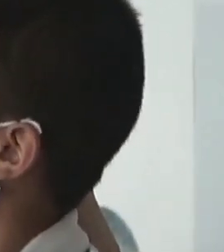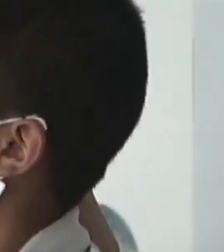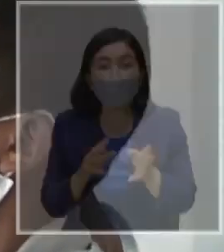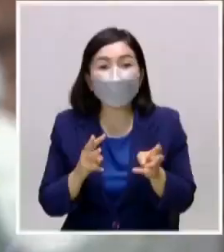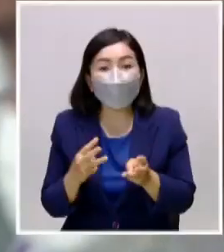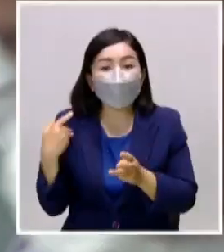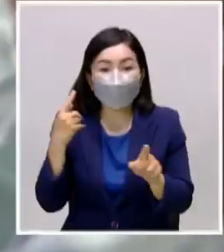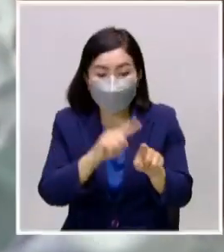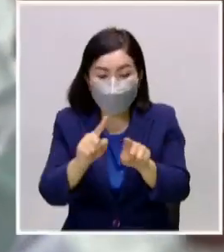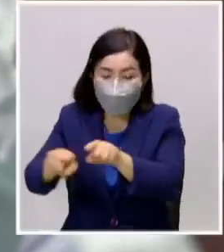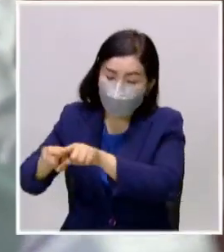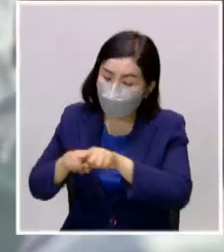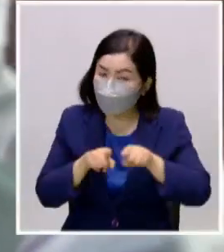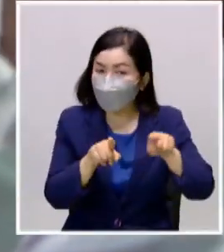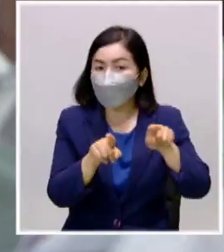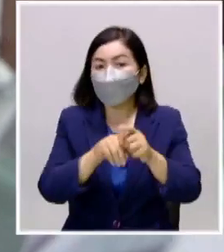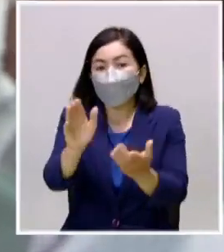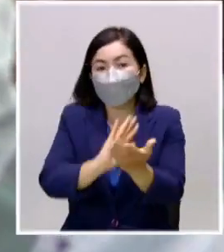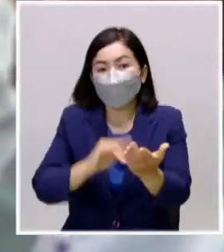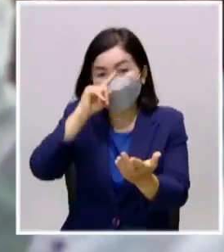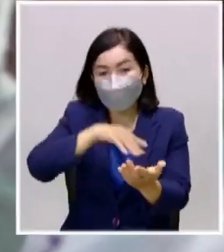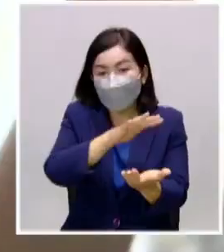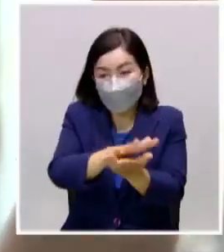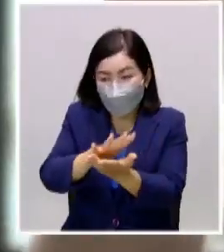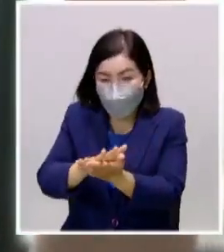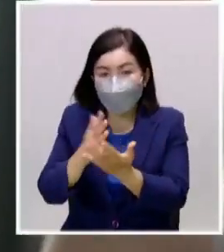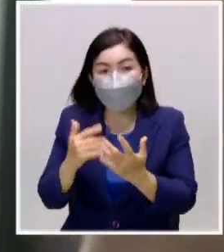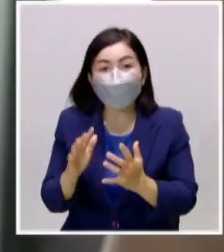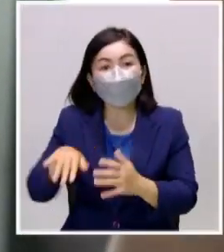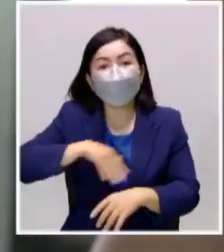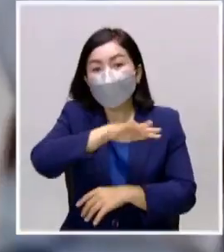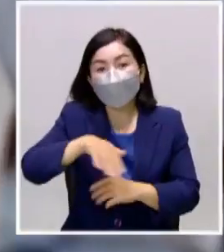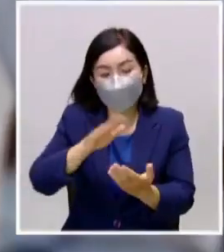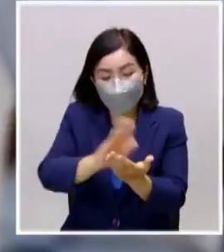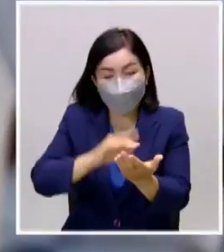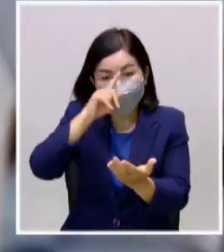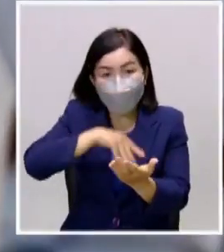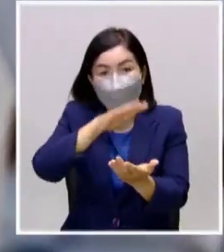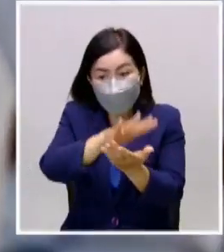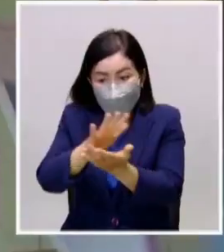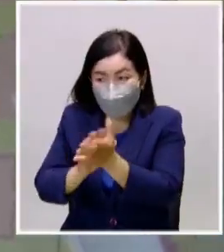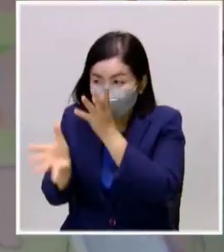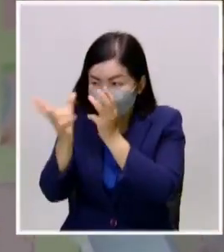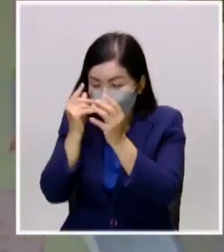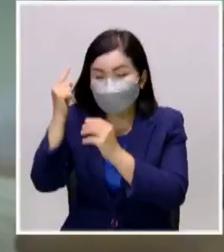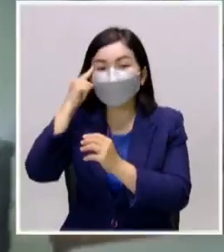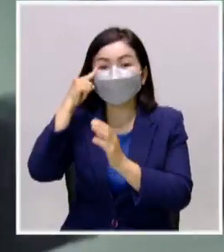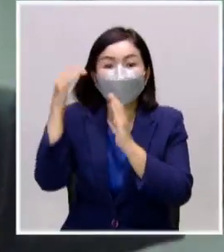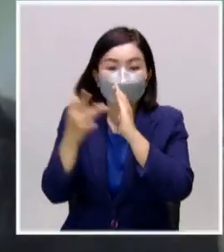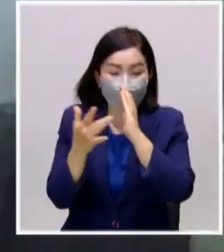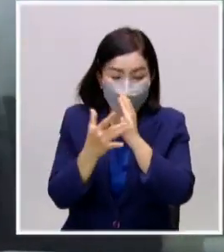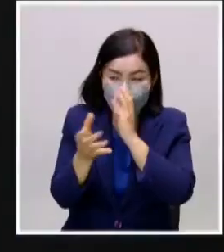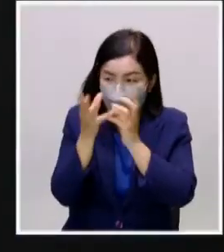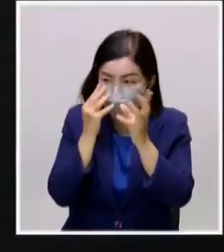ขยายผลในทุกโรงเรียนรวมไปถึงยังคงเดินหน้าให้โรงเรียนทุกพื้นที่เข้าถึงเทคโนโลยีดิจิทัลให้มากกว่า